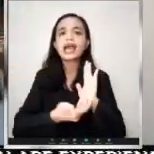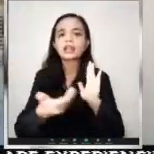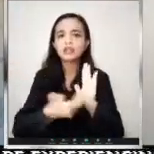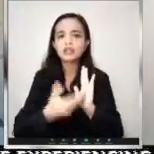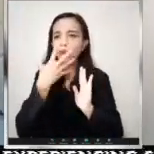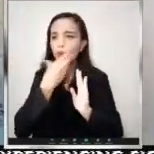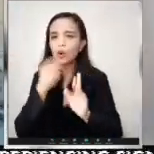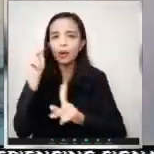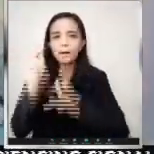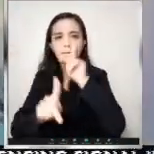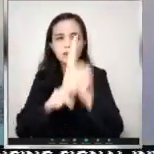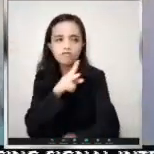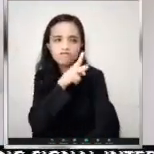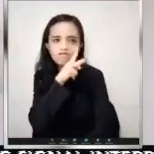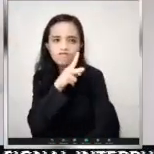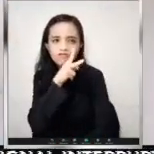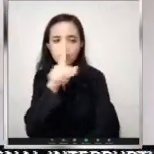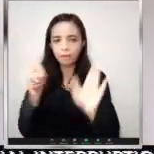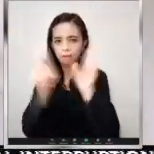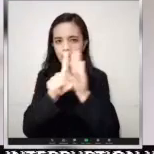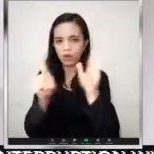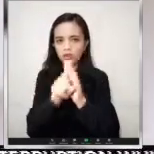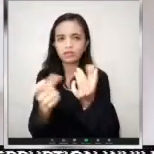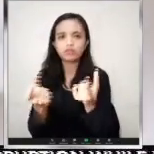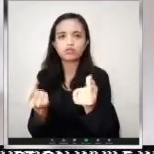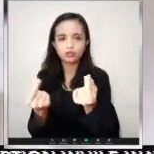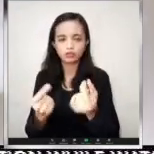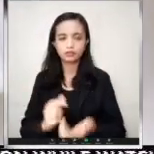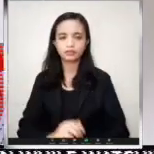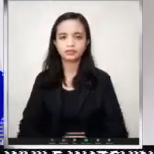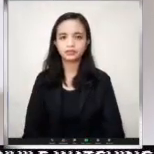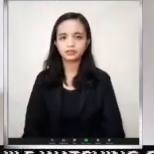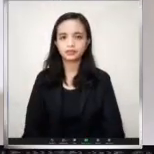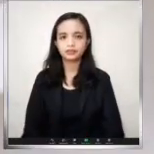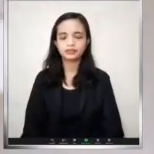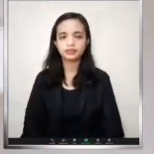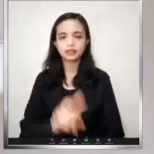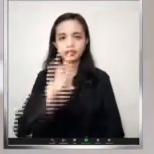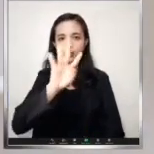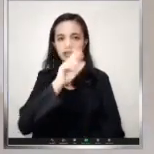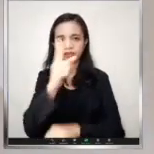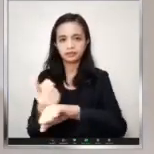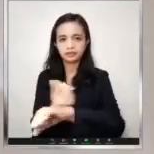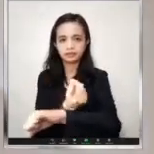likod ng illegal na operasyon. John Consulta, nakatutok. 24 horas.